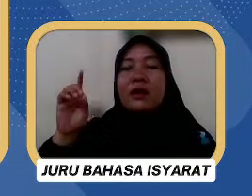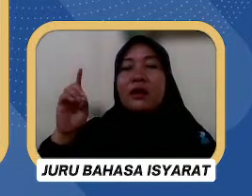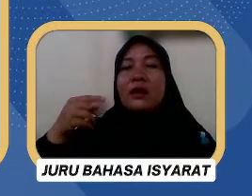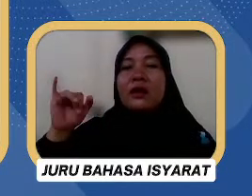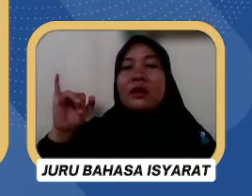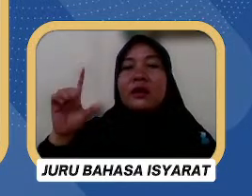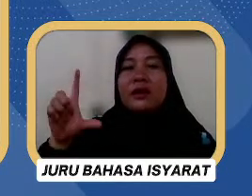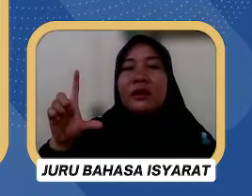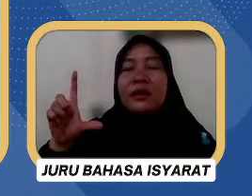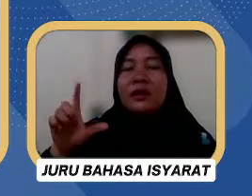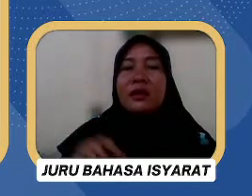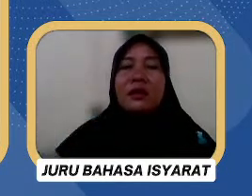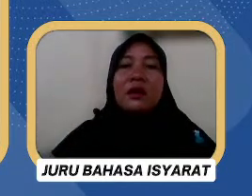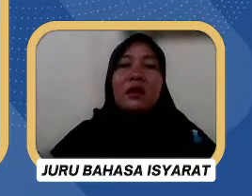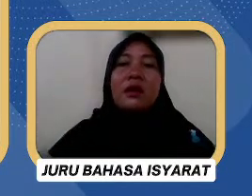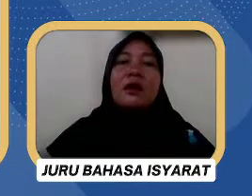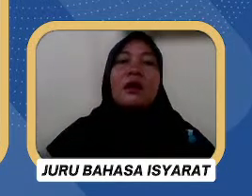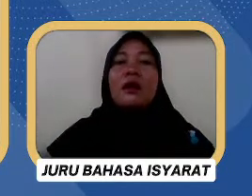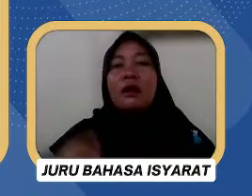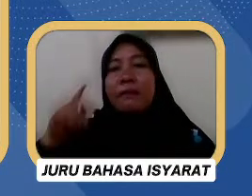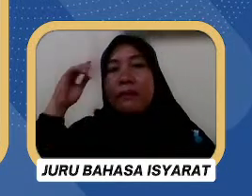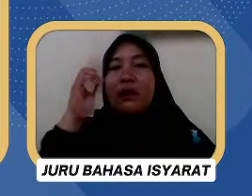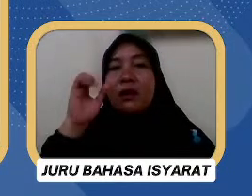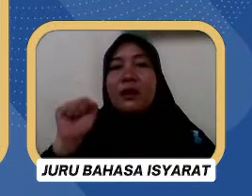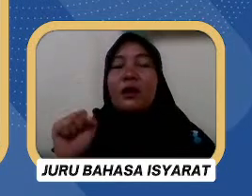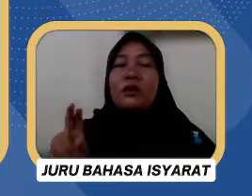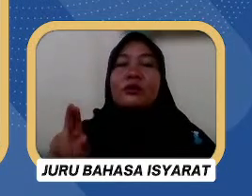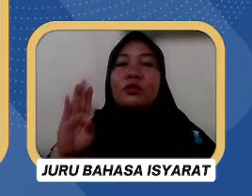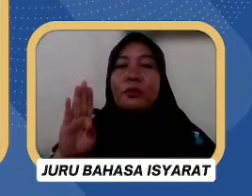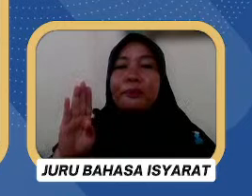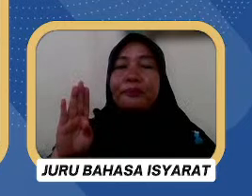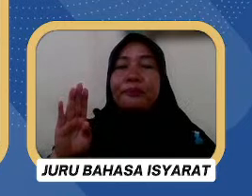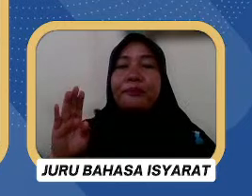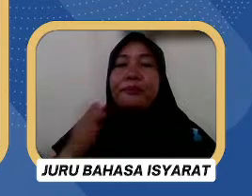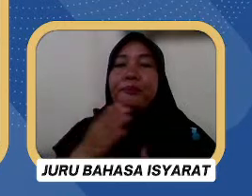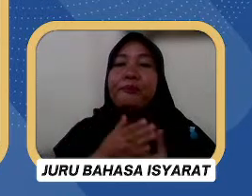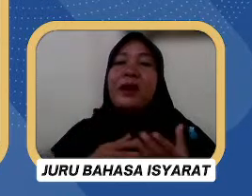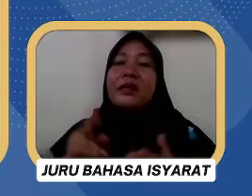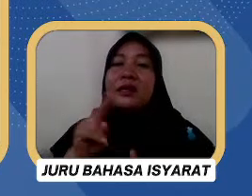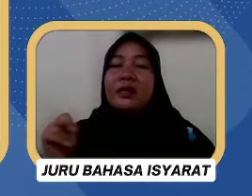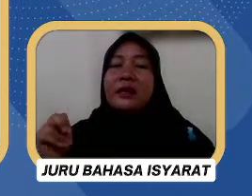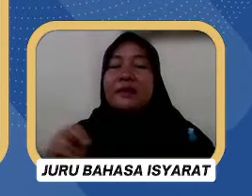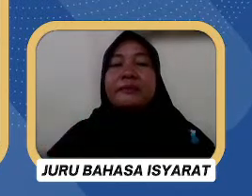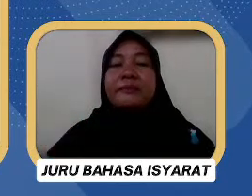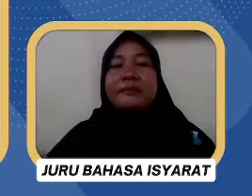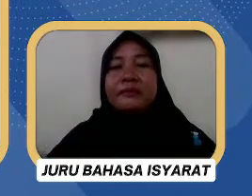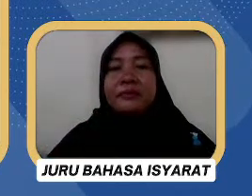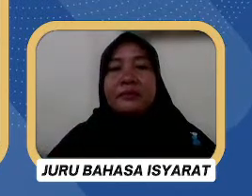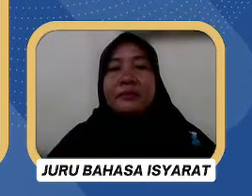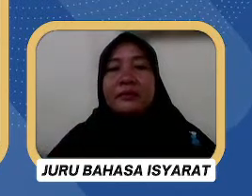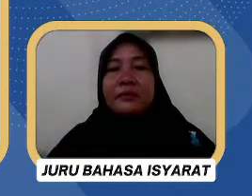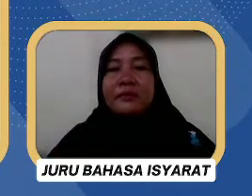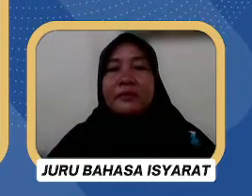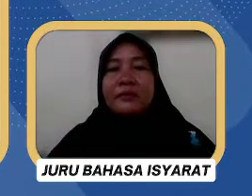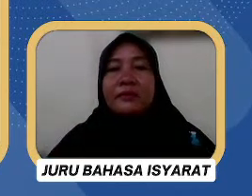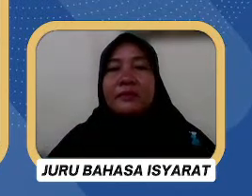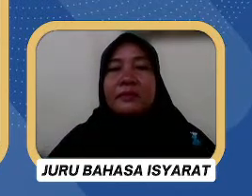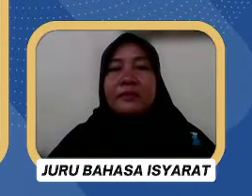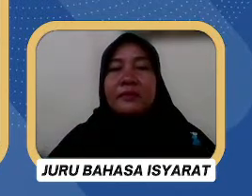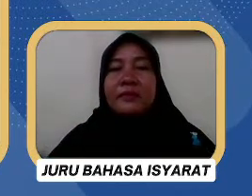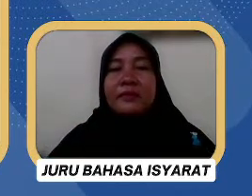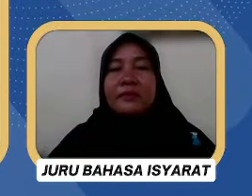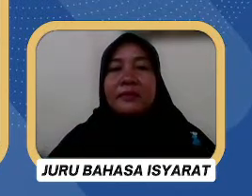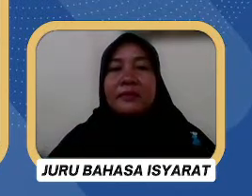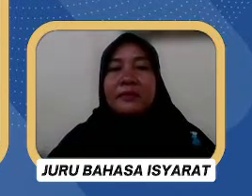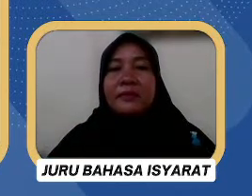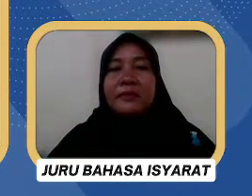sebagai kepala subbagian usaha dan kesejahteraan pada Jenderal Kementerian Dalam Negeri. Selain itu, saya juga aktif di beberapa kegiatan